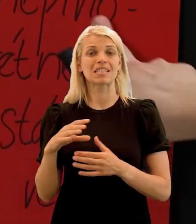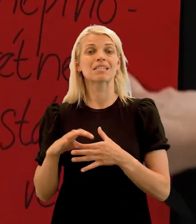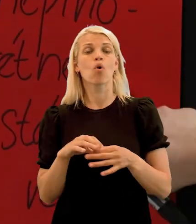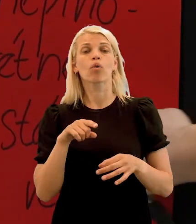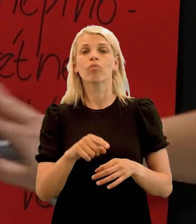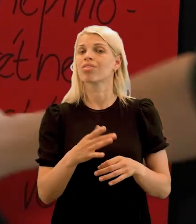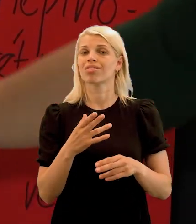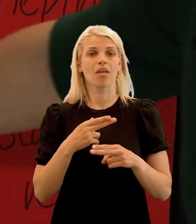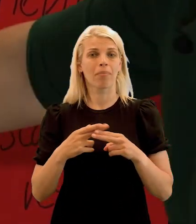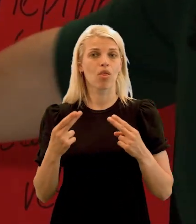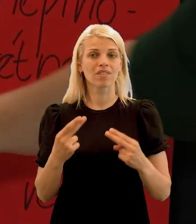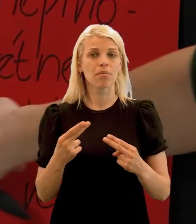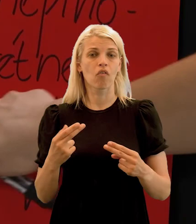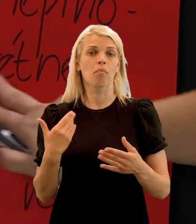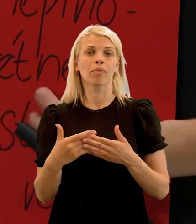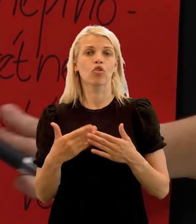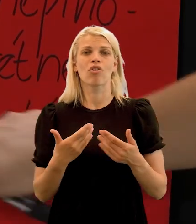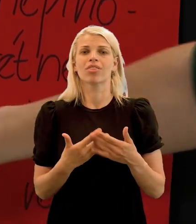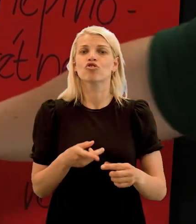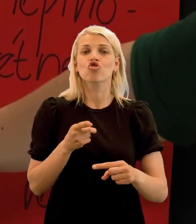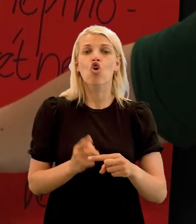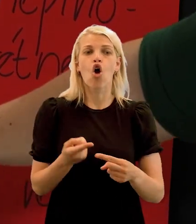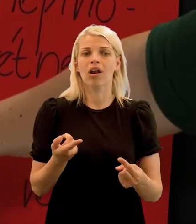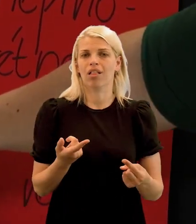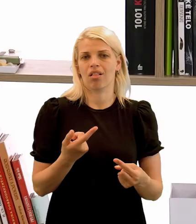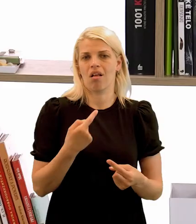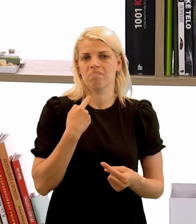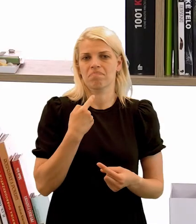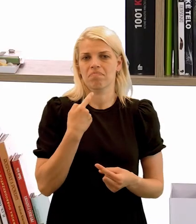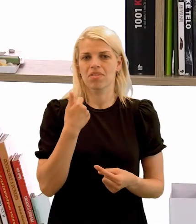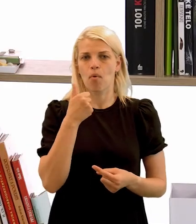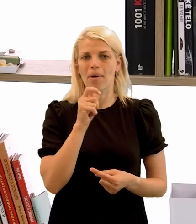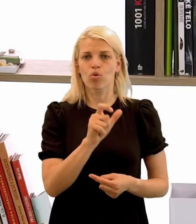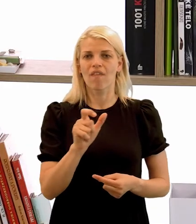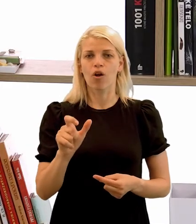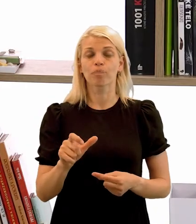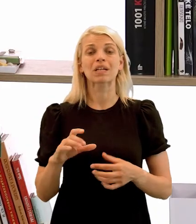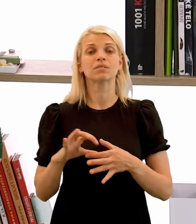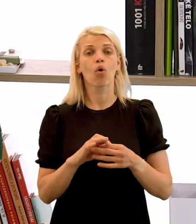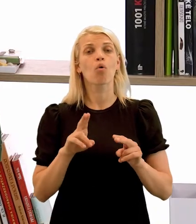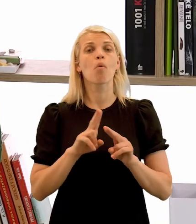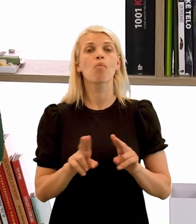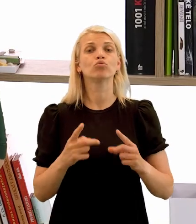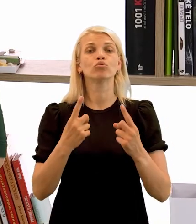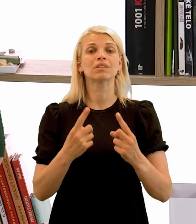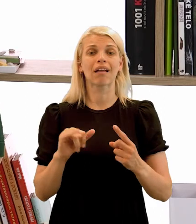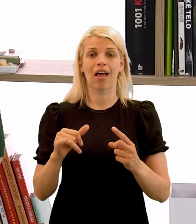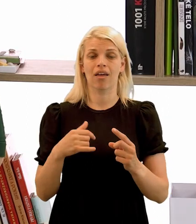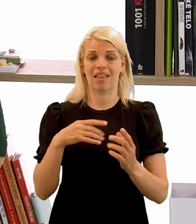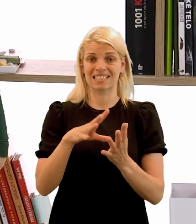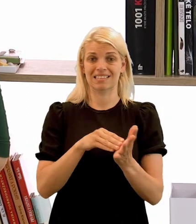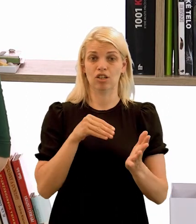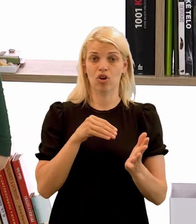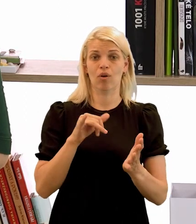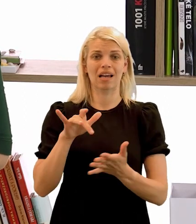sú neplnovýznamové, pretože nič konkrétne nepomenúvajú. Spojky môžu stáť aj na začiatku, aj v